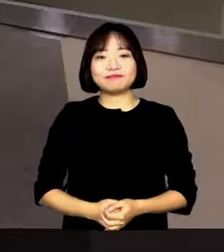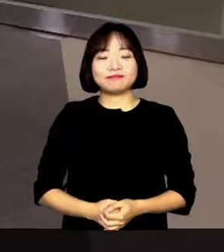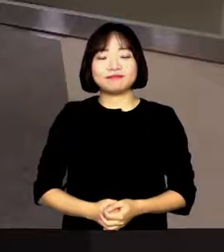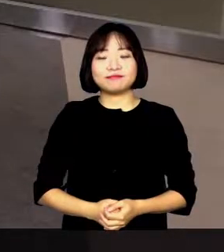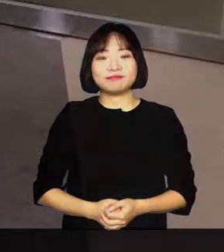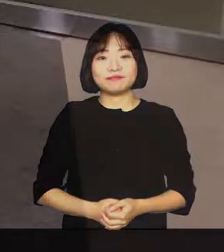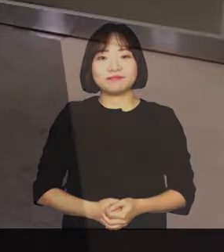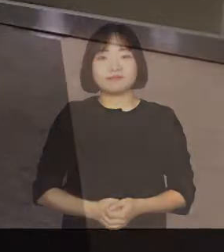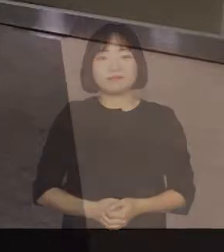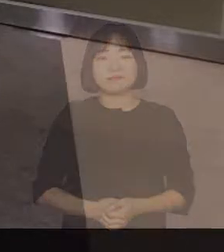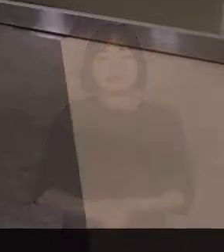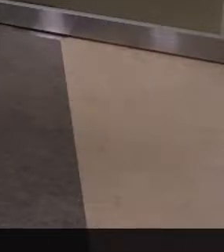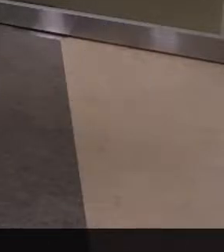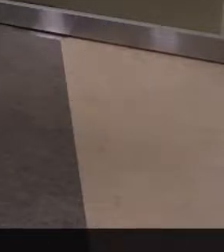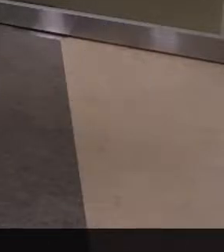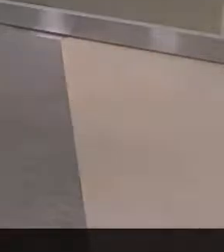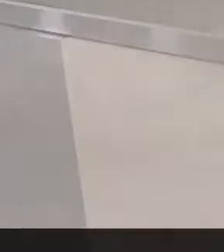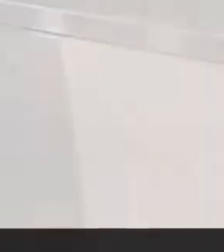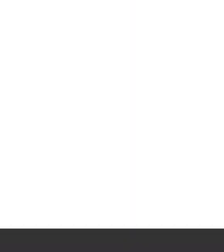바랍니다.